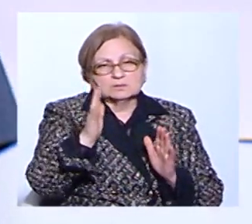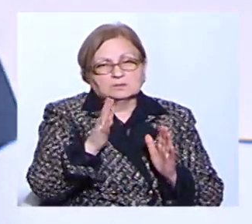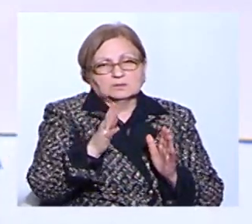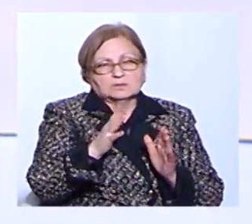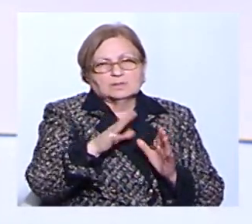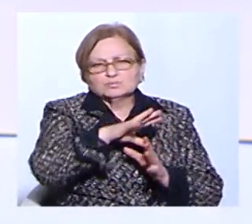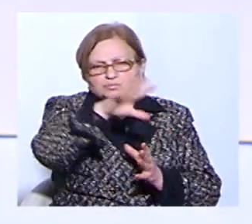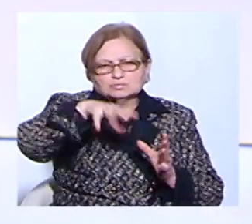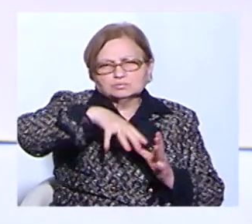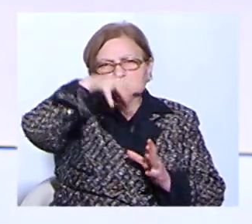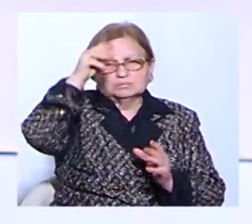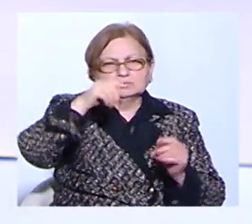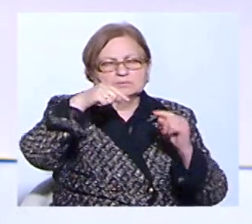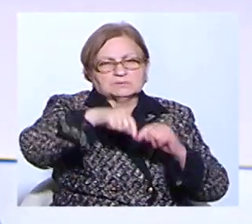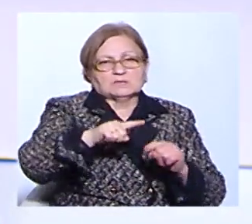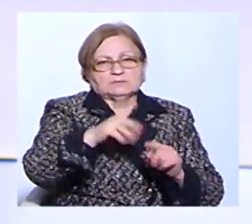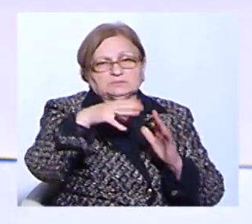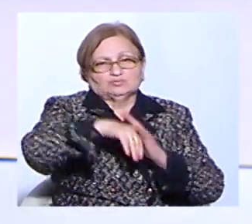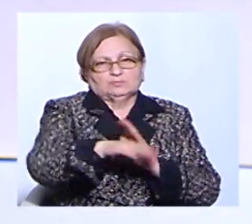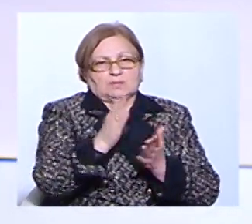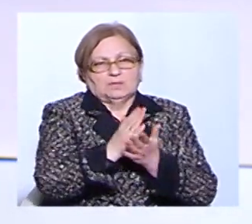ის სივრცე, რომელსაც იკავებს ერთ თუ ის სხეული.